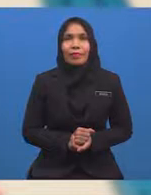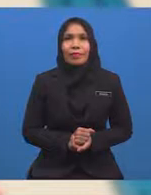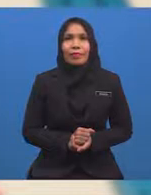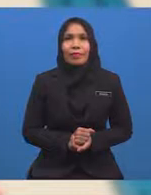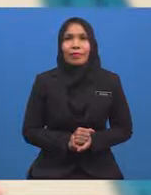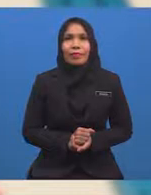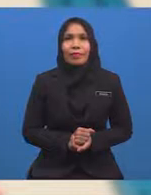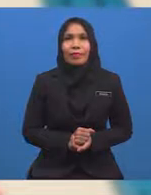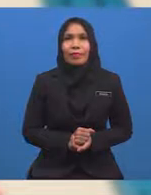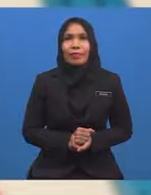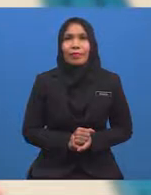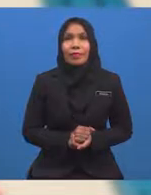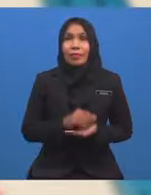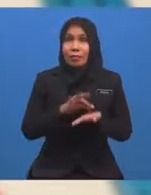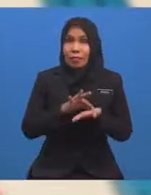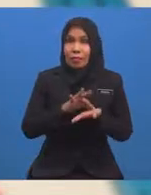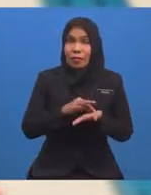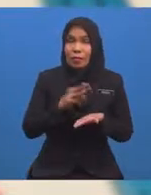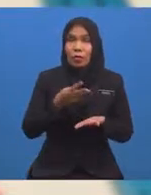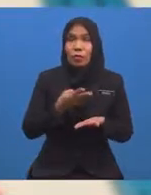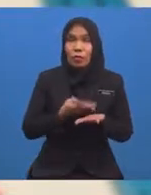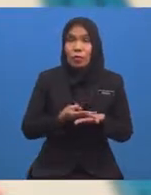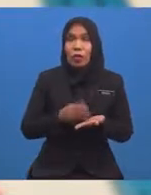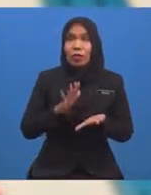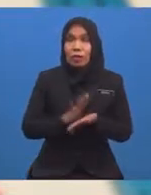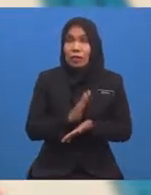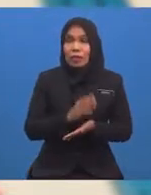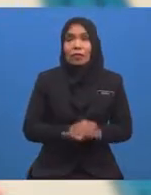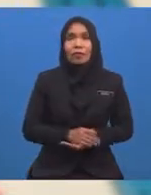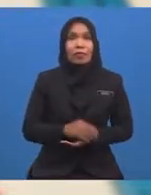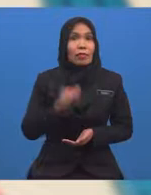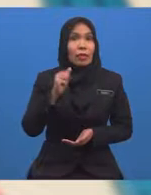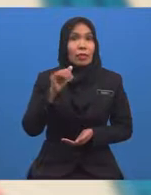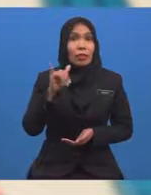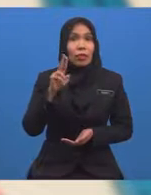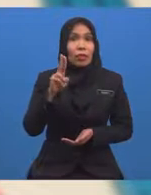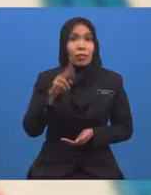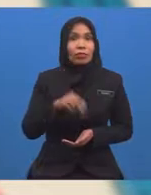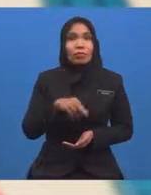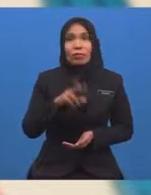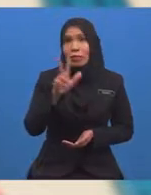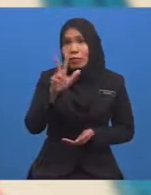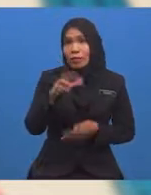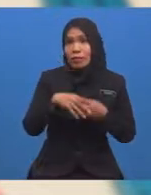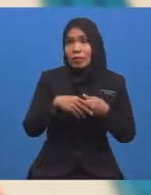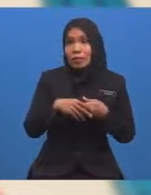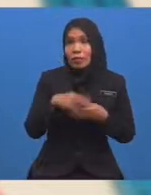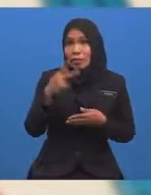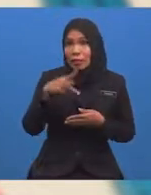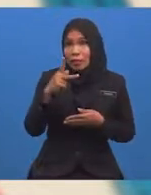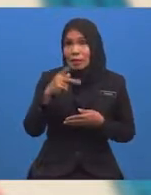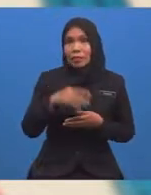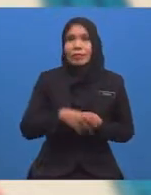bilangan Wang kertas 1ringgit yang dimiliki oleh empat orang murid